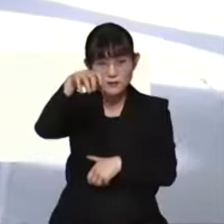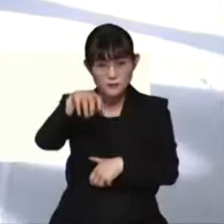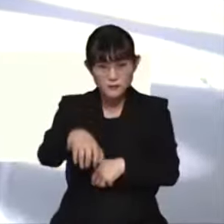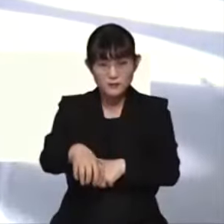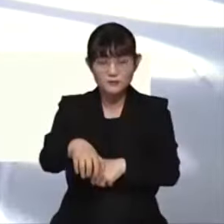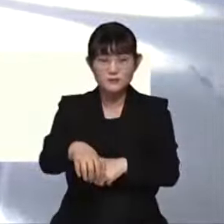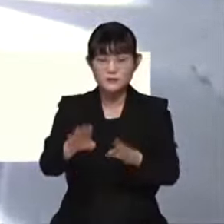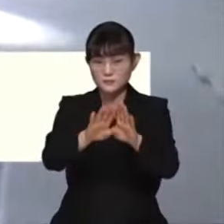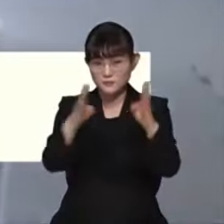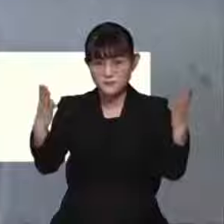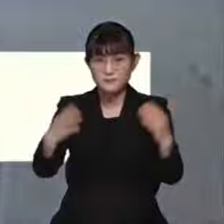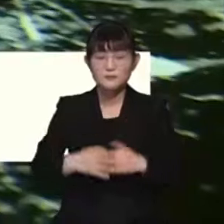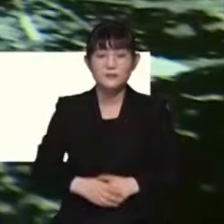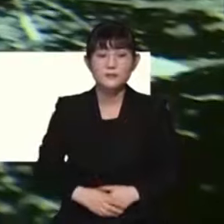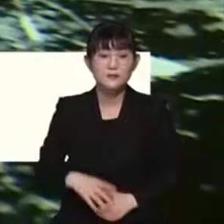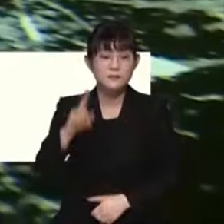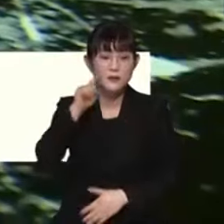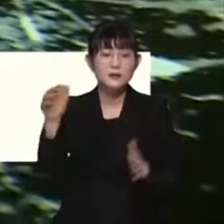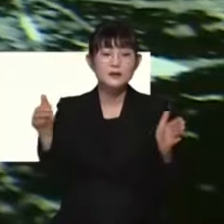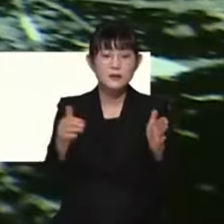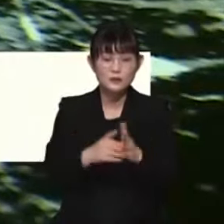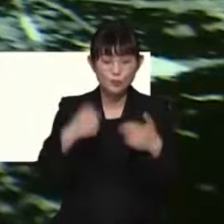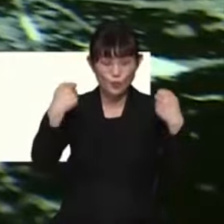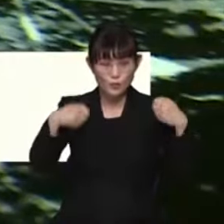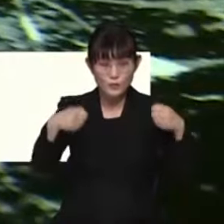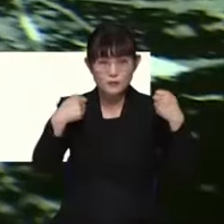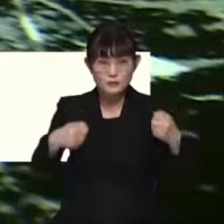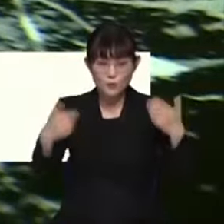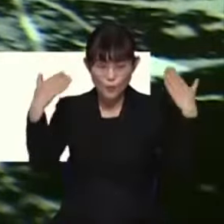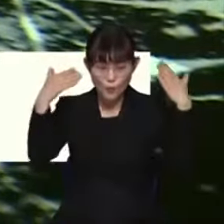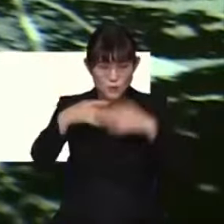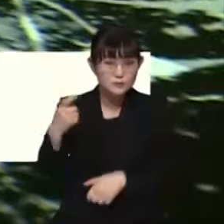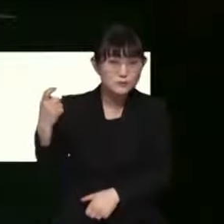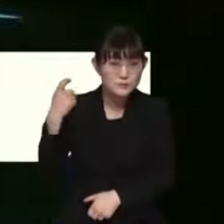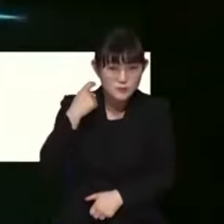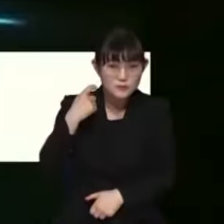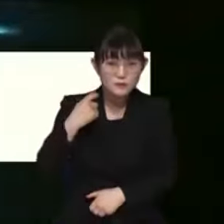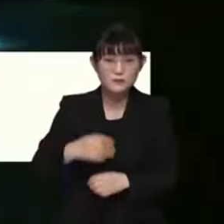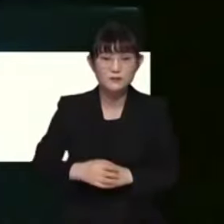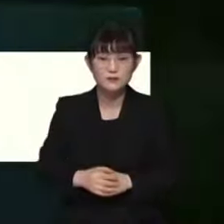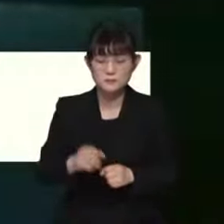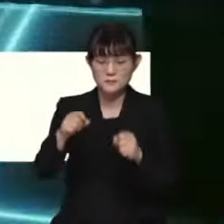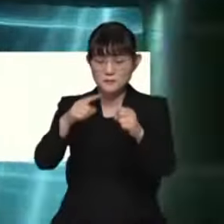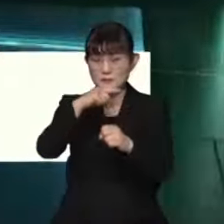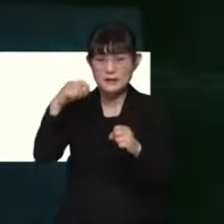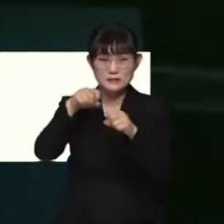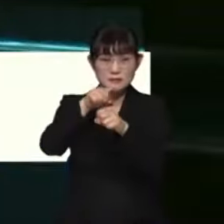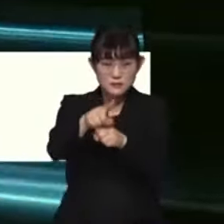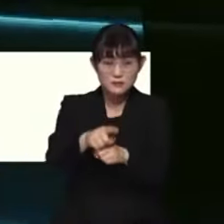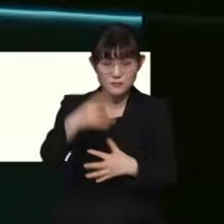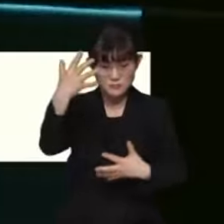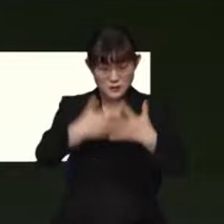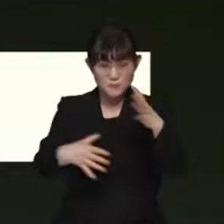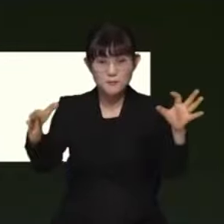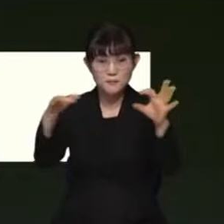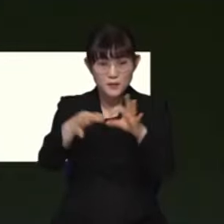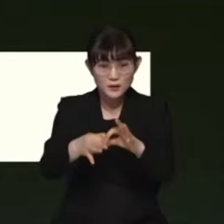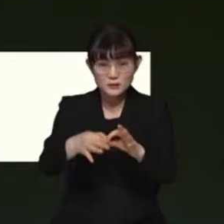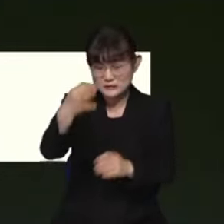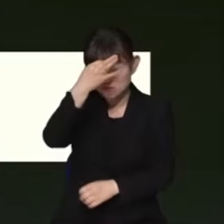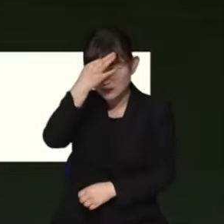관객들을 맞이합니다. 내일까지 열리는 공연은 몰입형 사운드와 레이저 아트, 그리고 영상과 조명이 결합된 무대